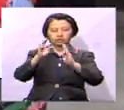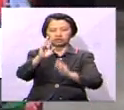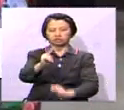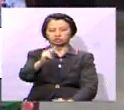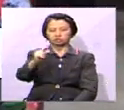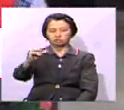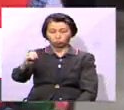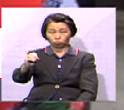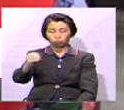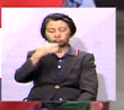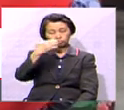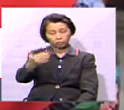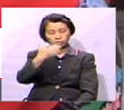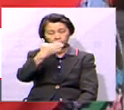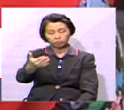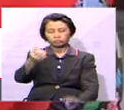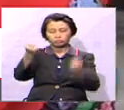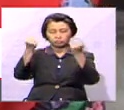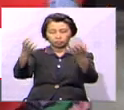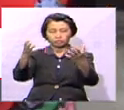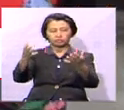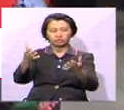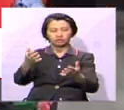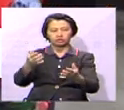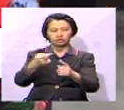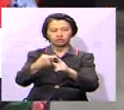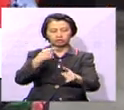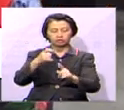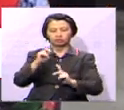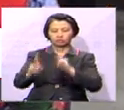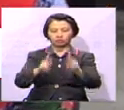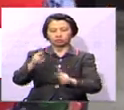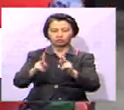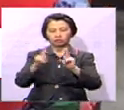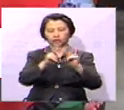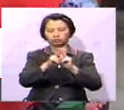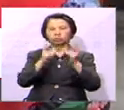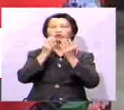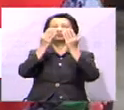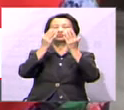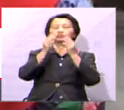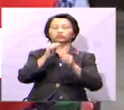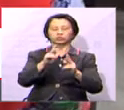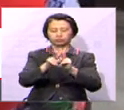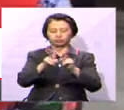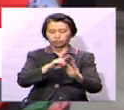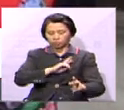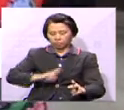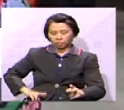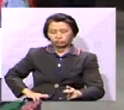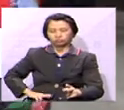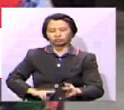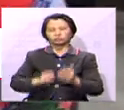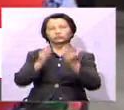yang terlibat tu. Terima kasih banyaklah kami daripada penduduk Kampung Syukur dan Pasir Raja ni di atas bantuan